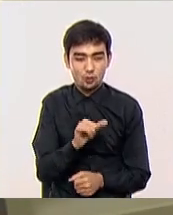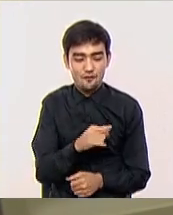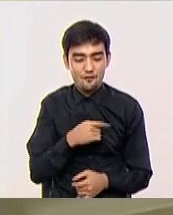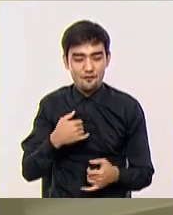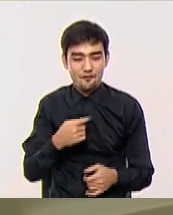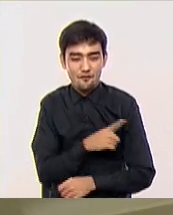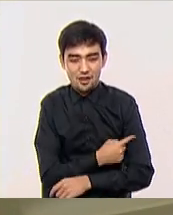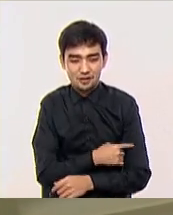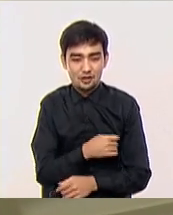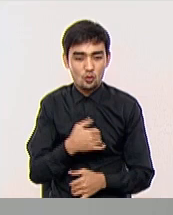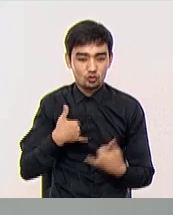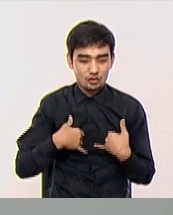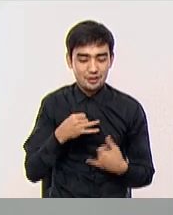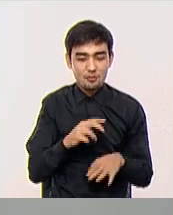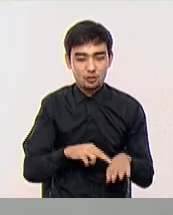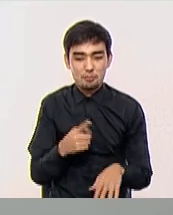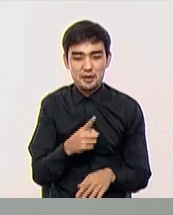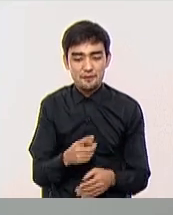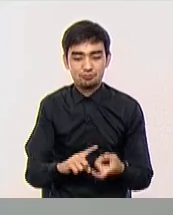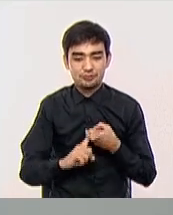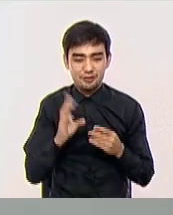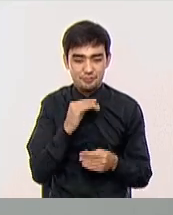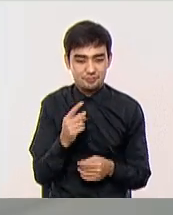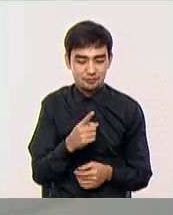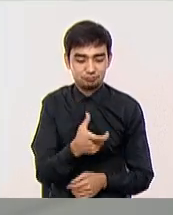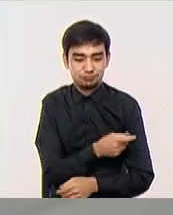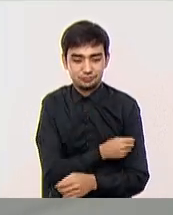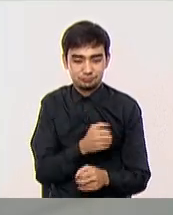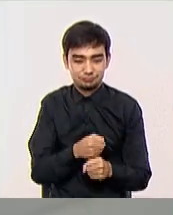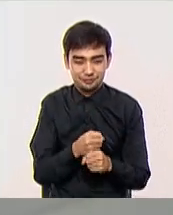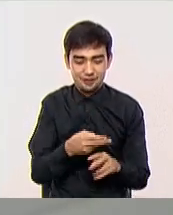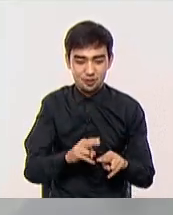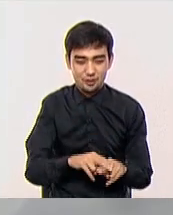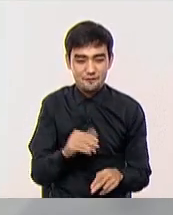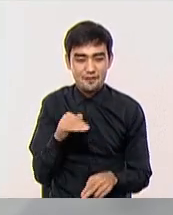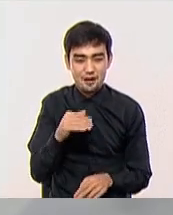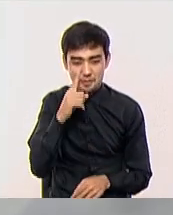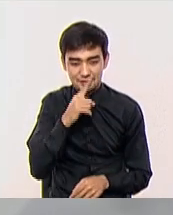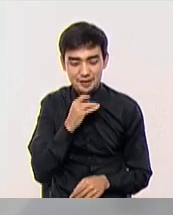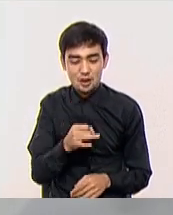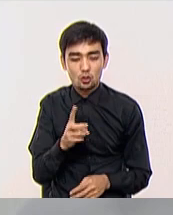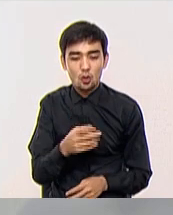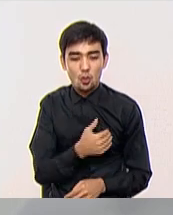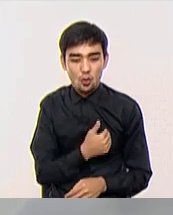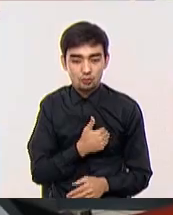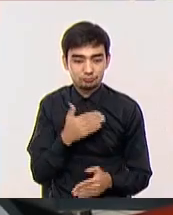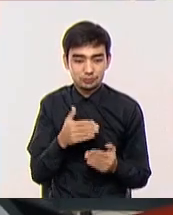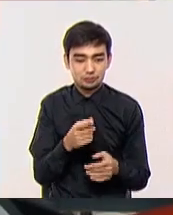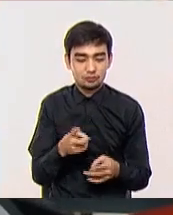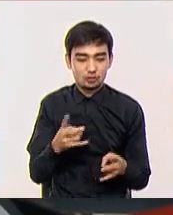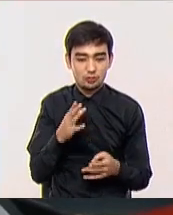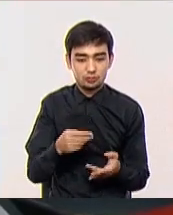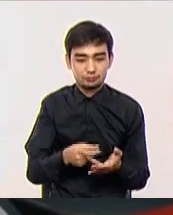и полицейских. Именно они в числе первых получили прививку от коронавируса в феврале. А желающие должны